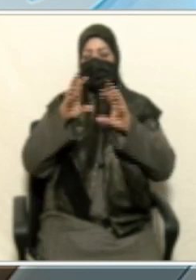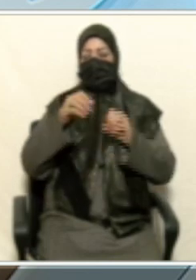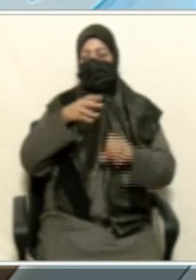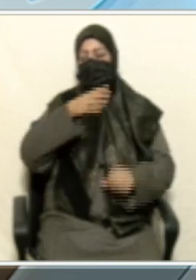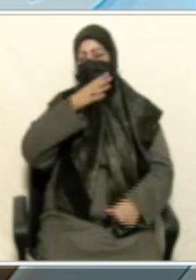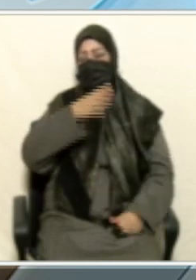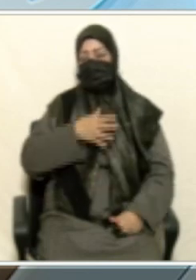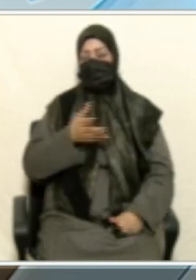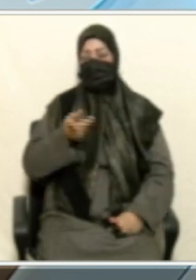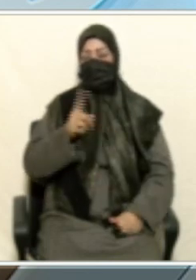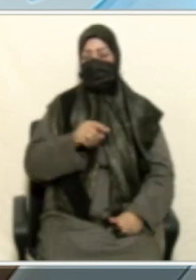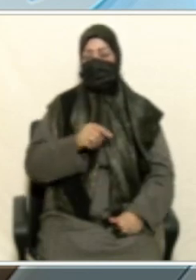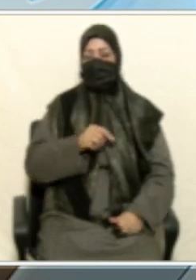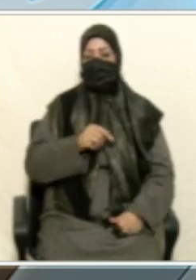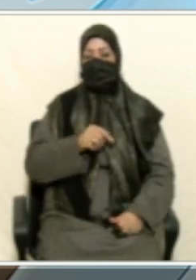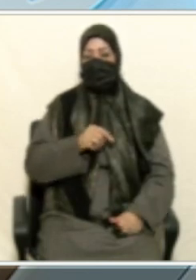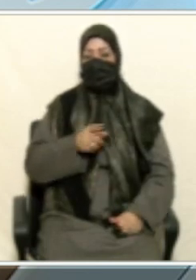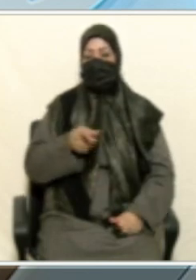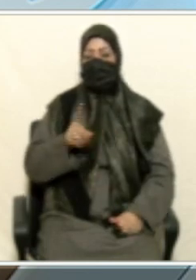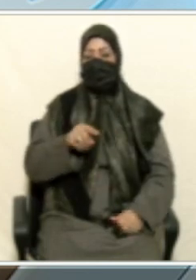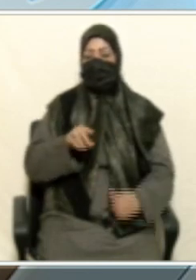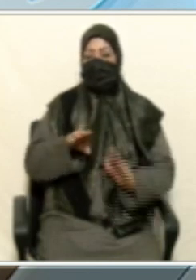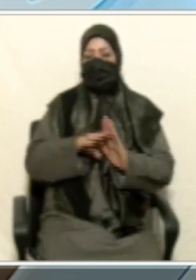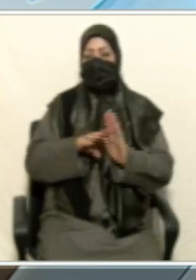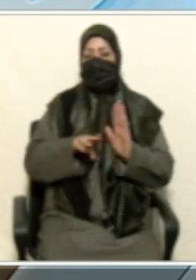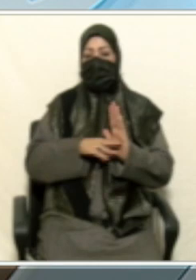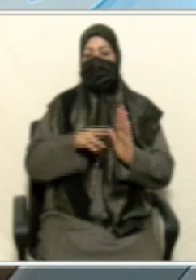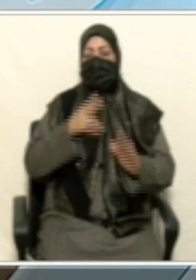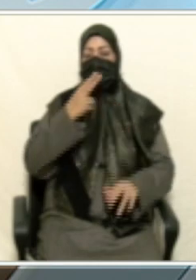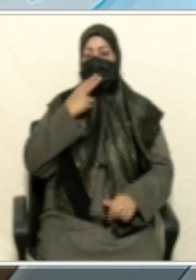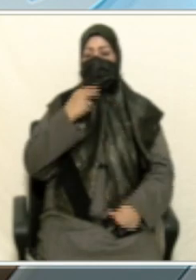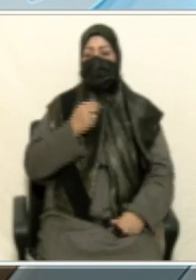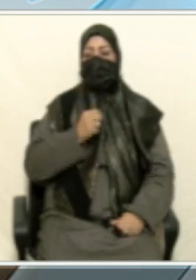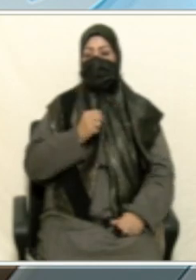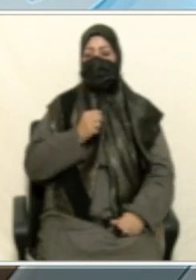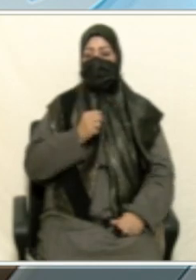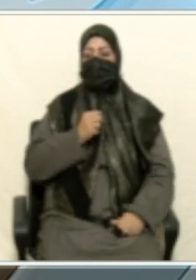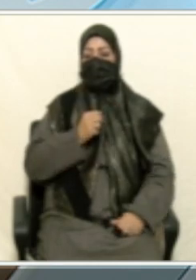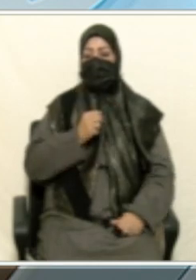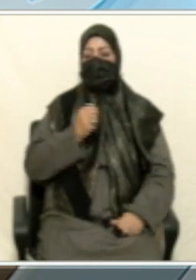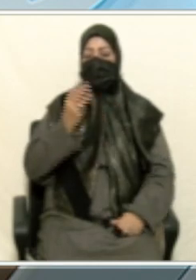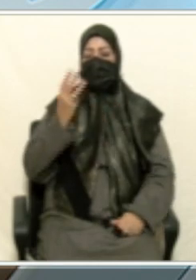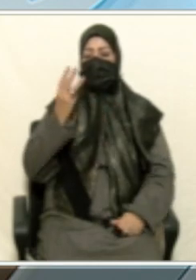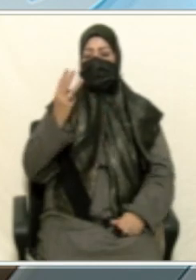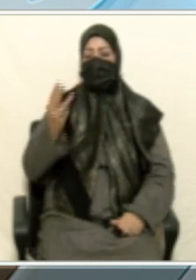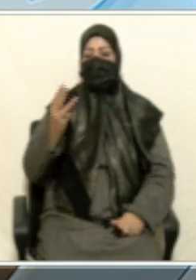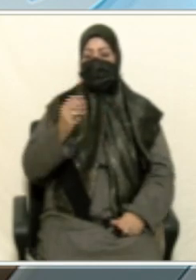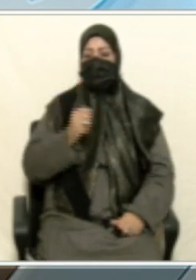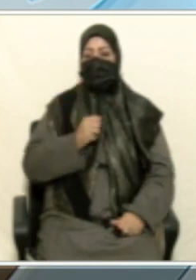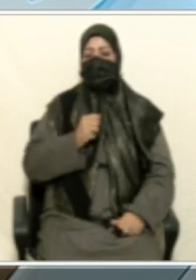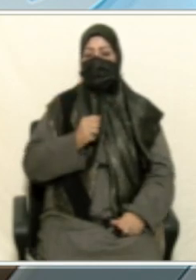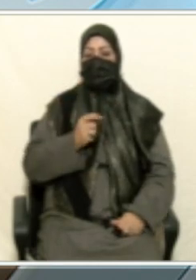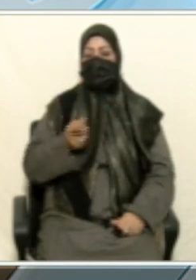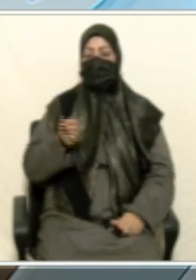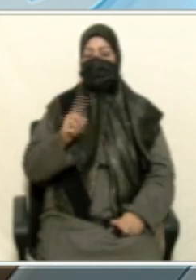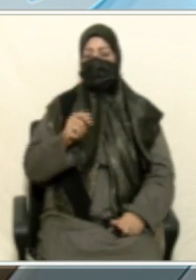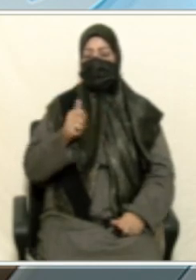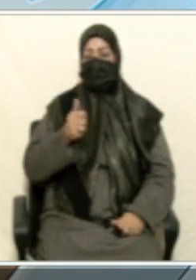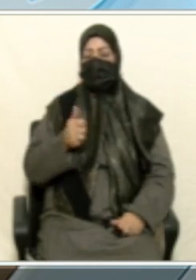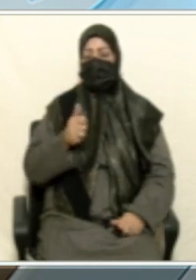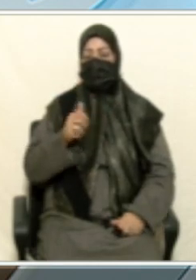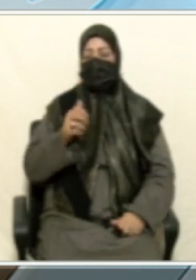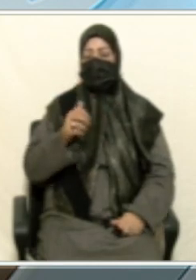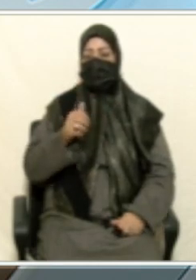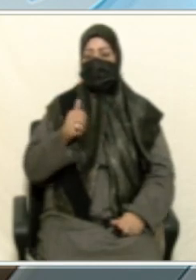الطيب. آمين يا رب العالمين، آمين. عندي ثلاث أسئلة بسيطة يا شيخ حسن. نعم. اولا اللهم اهلك اعداء